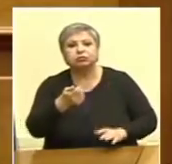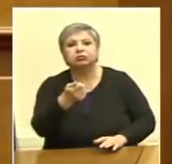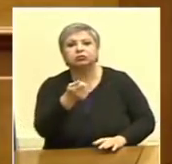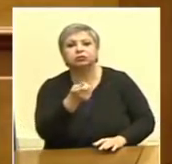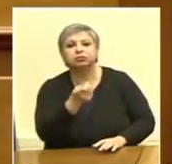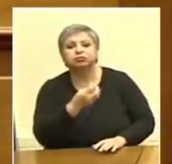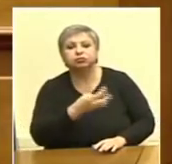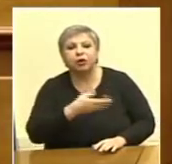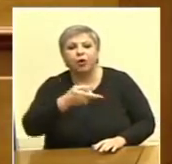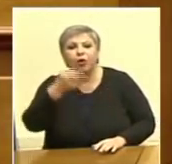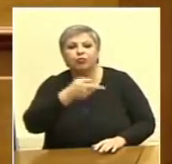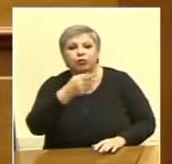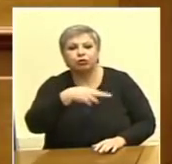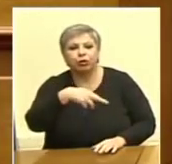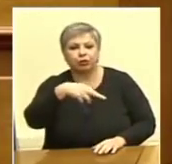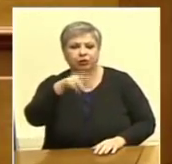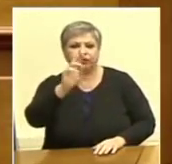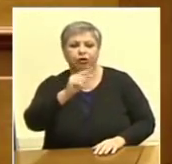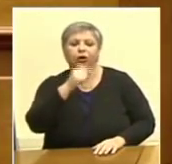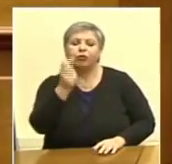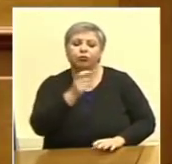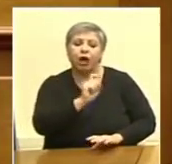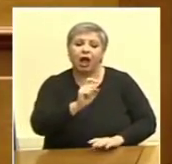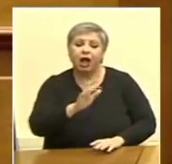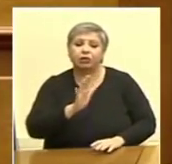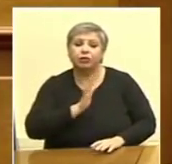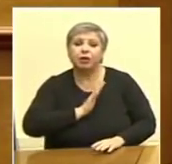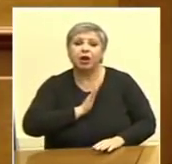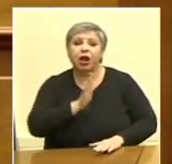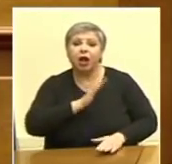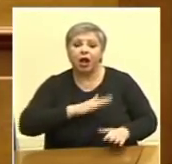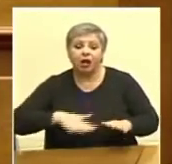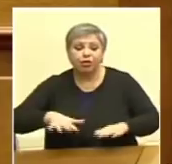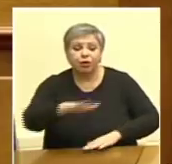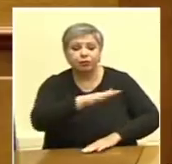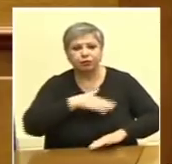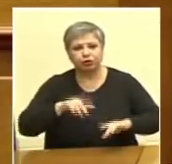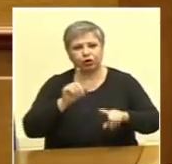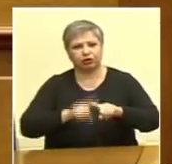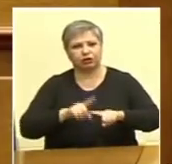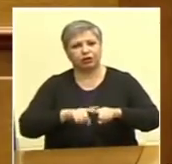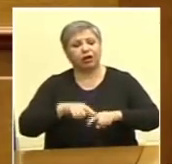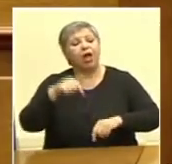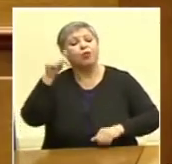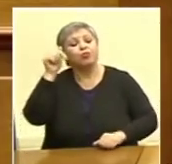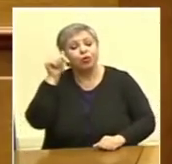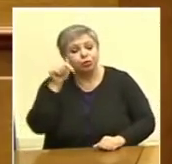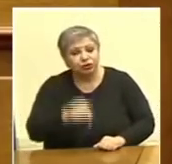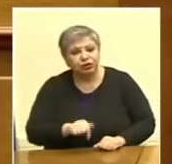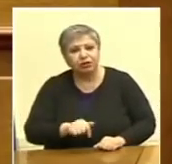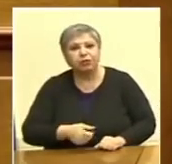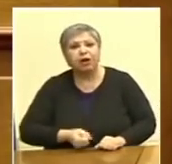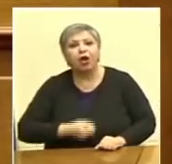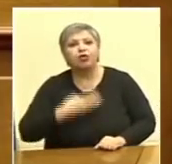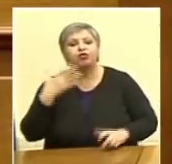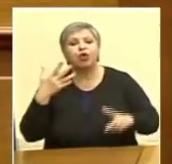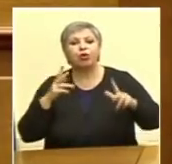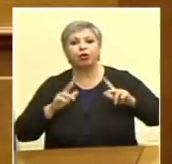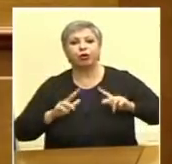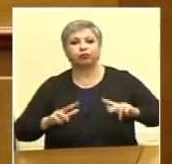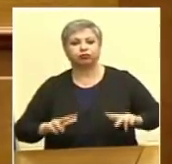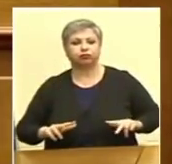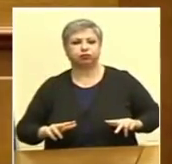εκατομμύρια των συμπολιτών μας, που σήμερα αισθάνονται πραγματικά ανακούφιση για την κατάργηση των περικοπών στις συντάξεις.